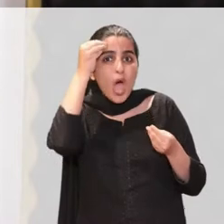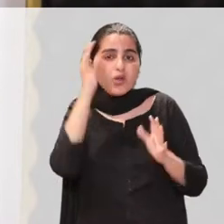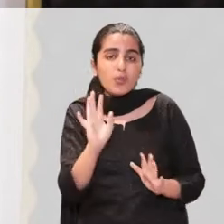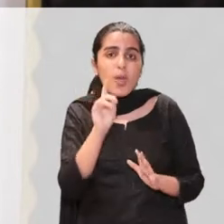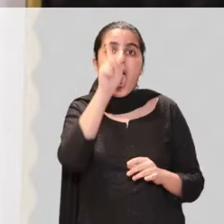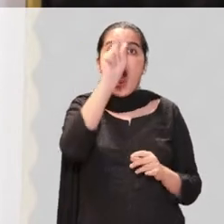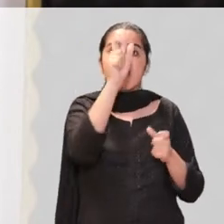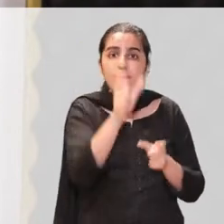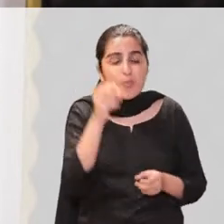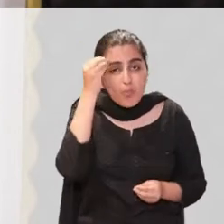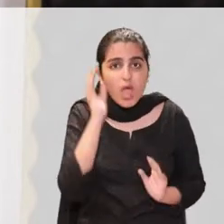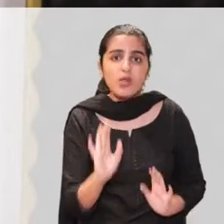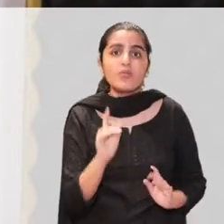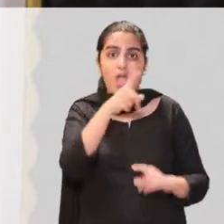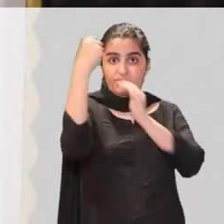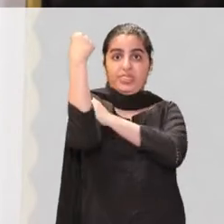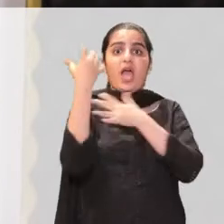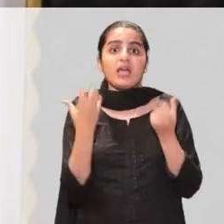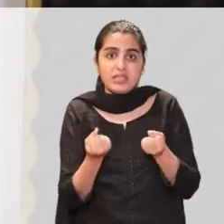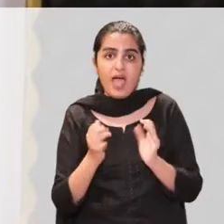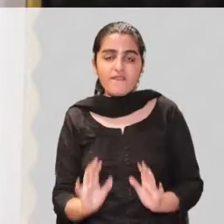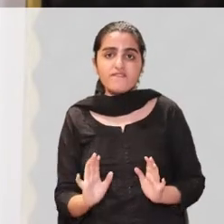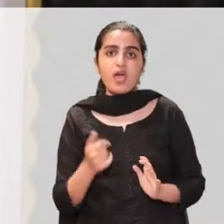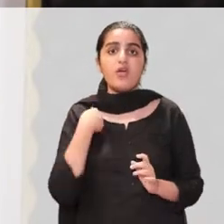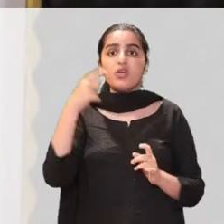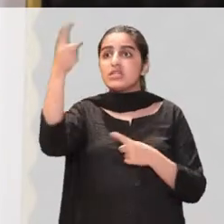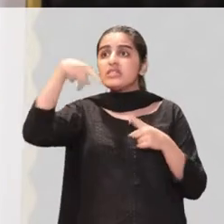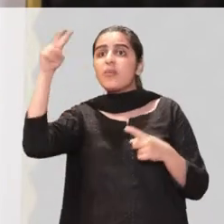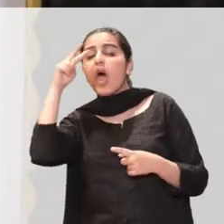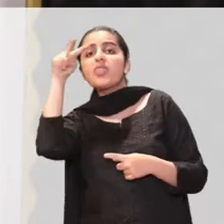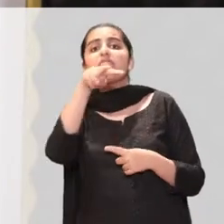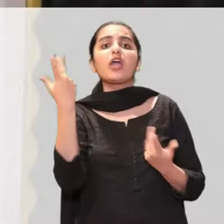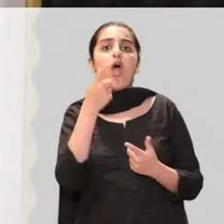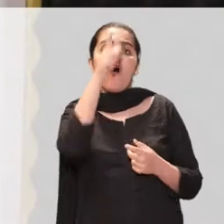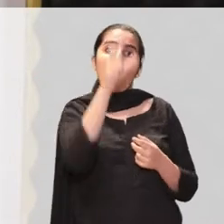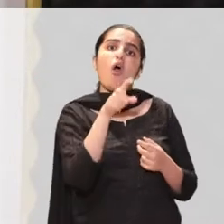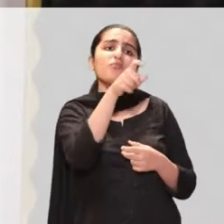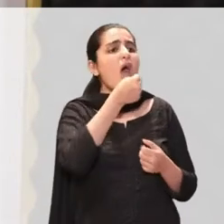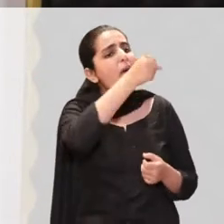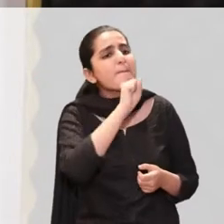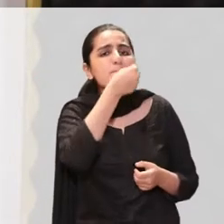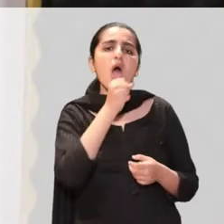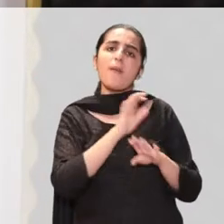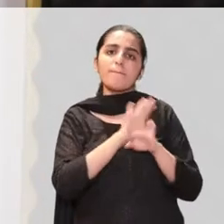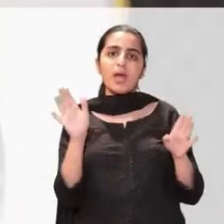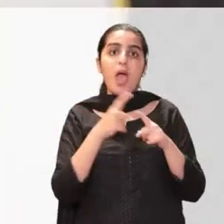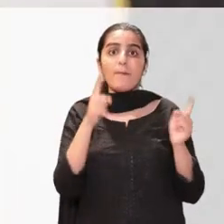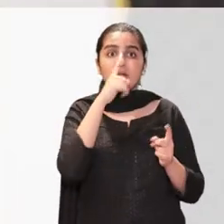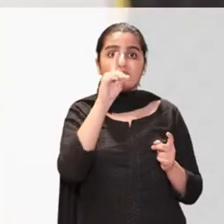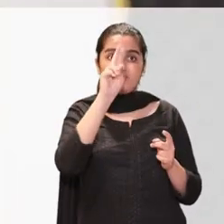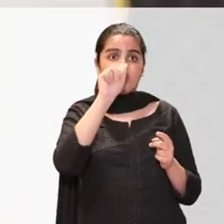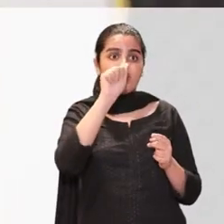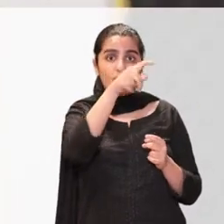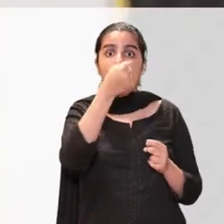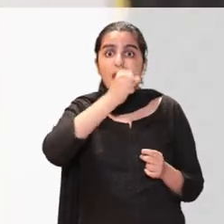बनाया है ब्रेड जाना चाहूंगी कि उस दुआ मिर्जा की एकजुट ताकत क्या है और इस तरह से आप इसको यूज करना चाहती हैं मौसम में बदलाव लाने के